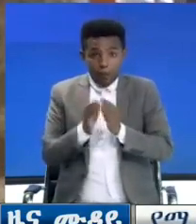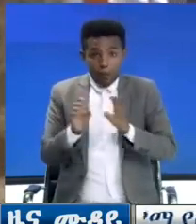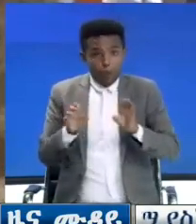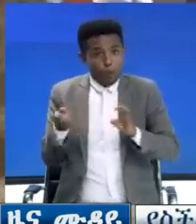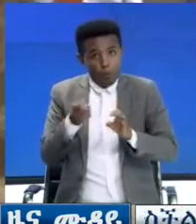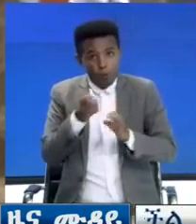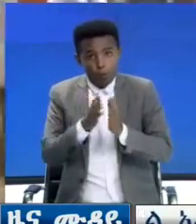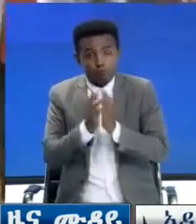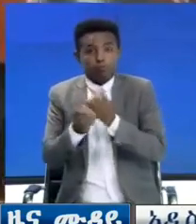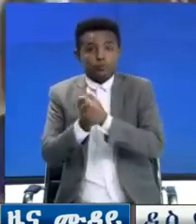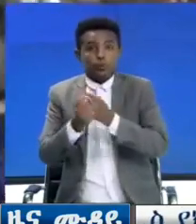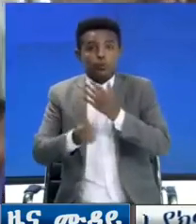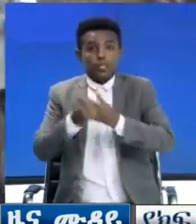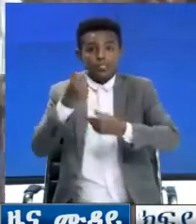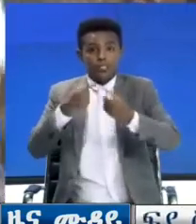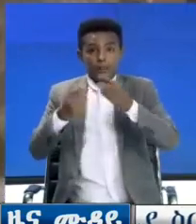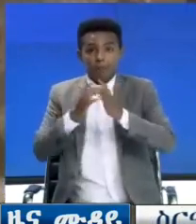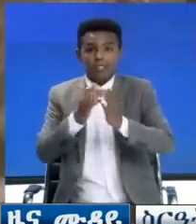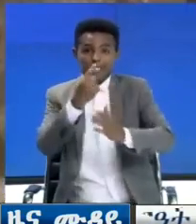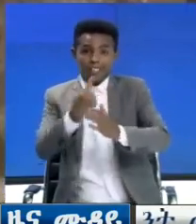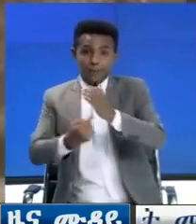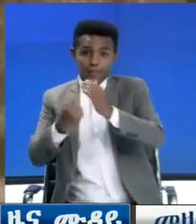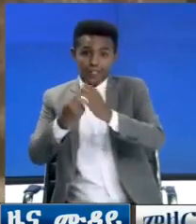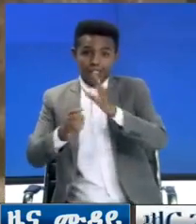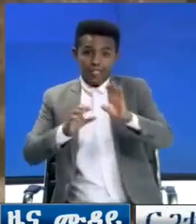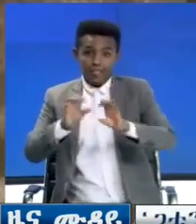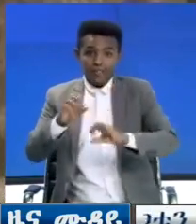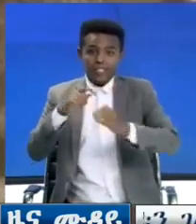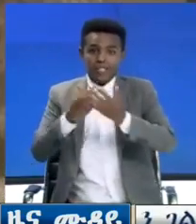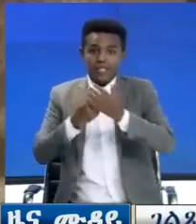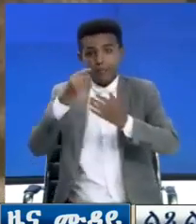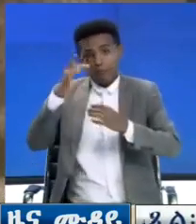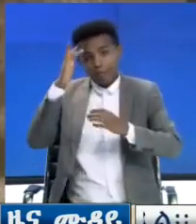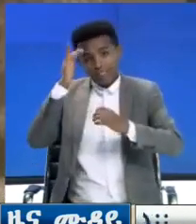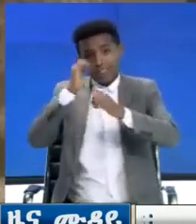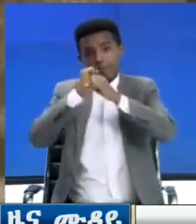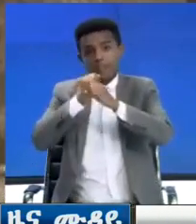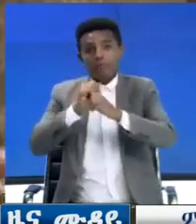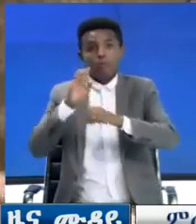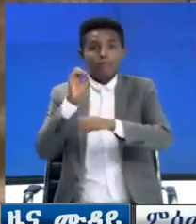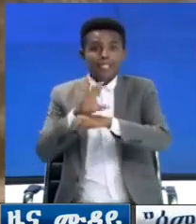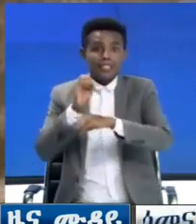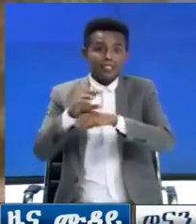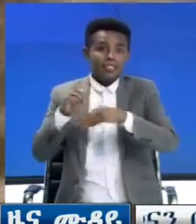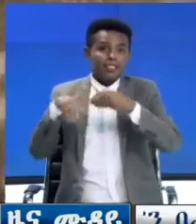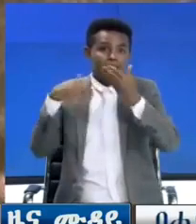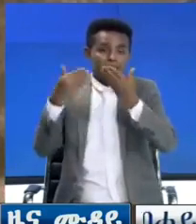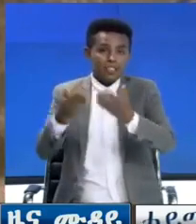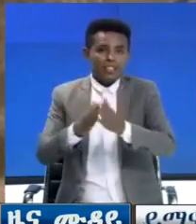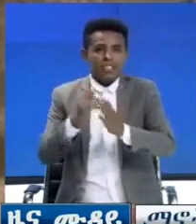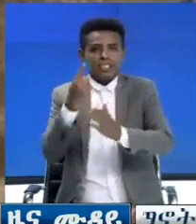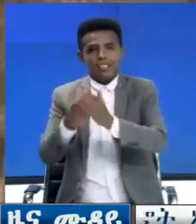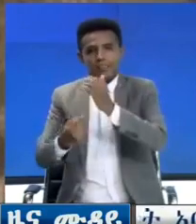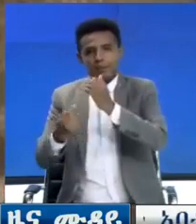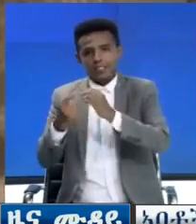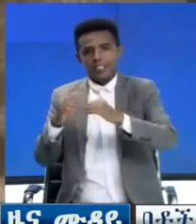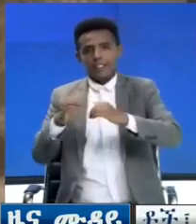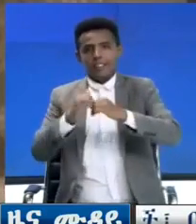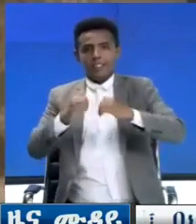የብቻ ነው የምናፈጥረው እና ይህንን በሽታ ለመከላከል ሁላችን ምክር እየሰጠን የብቻ